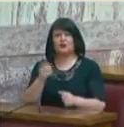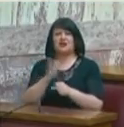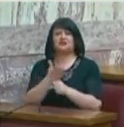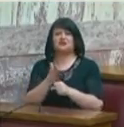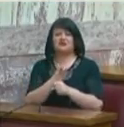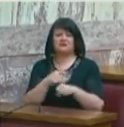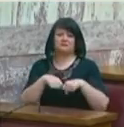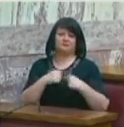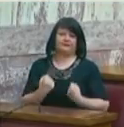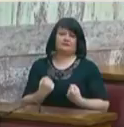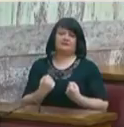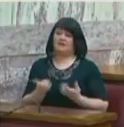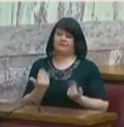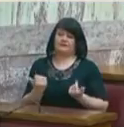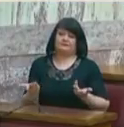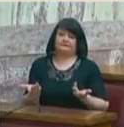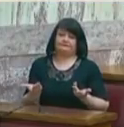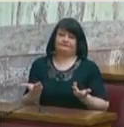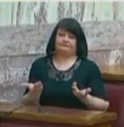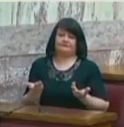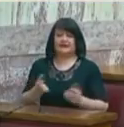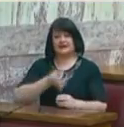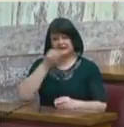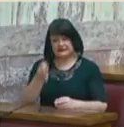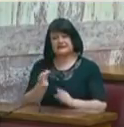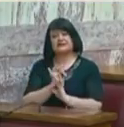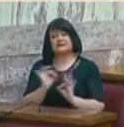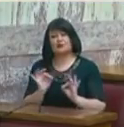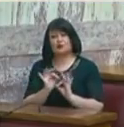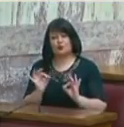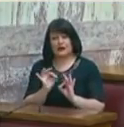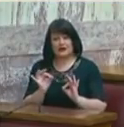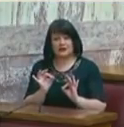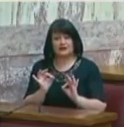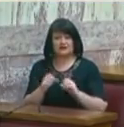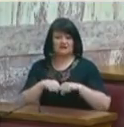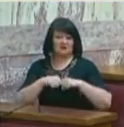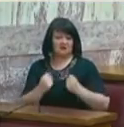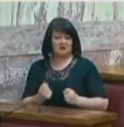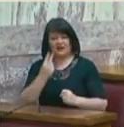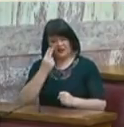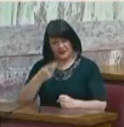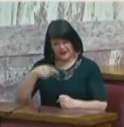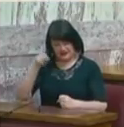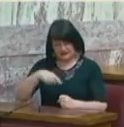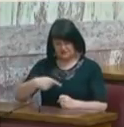απογοητεύτηκαν. Και σας διαβεβαιώνω ότι θα απογοητευτούν ξανά τις επόμενες